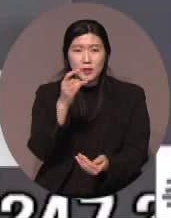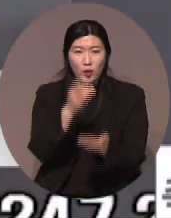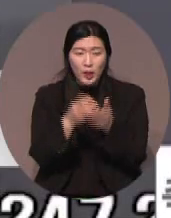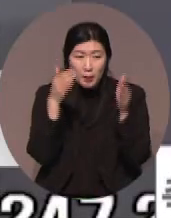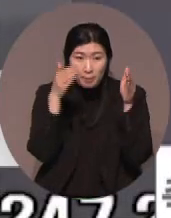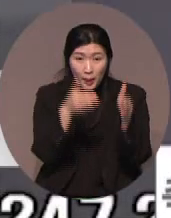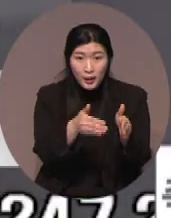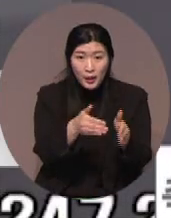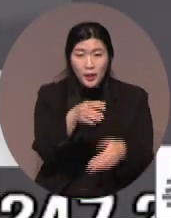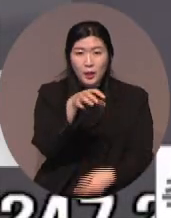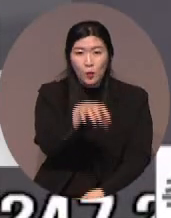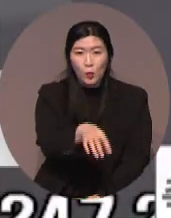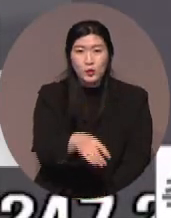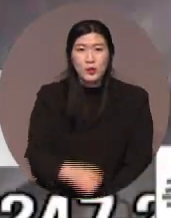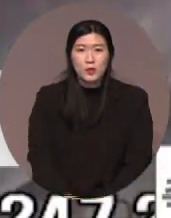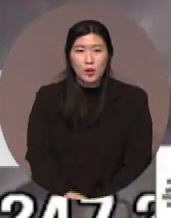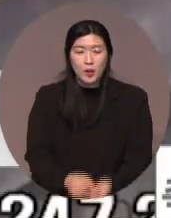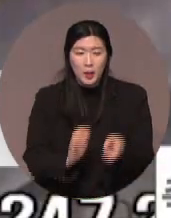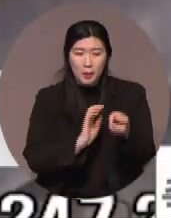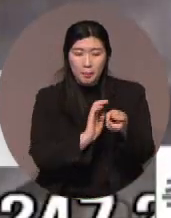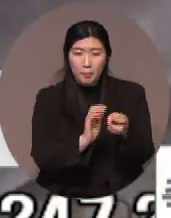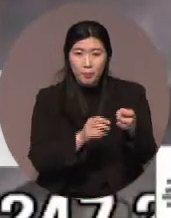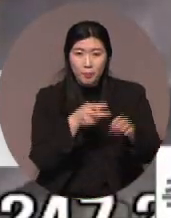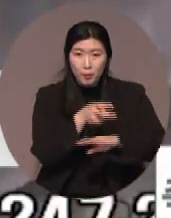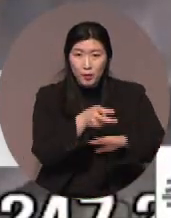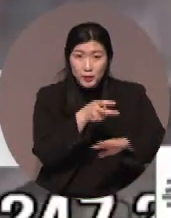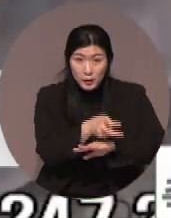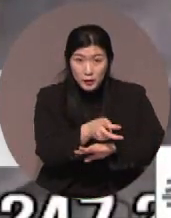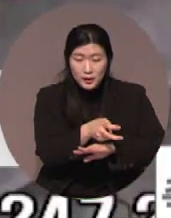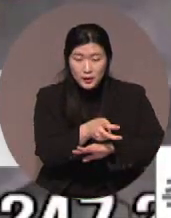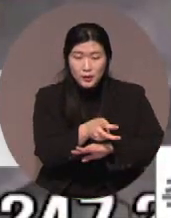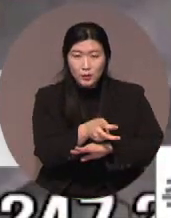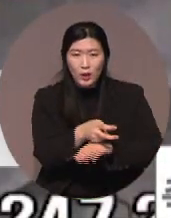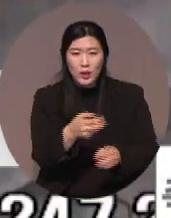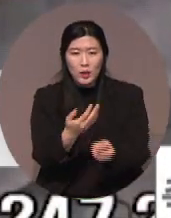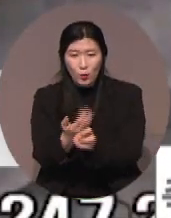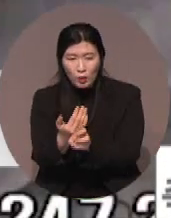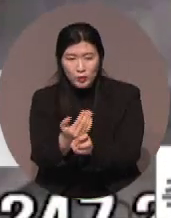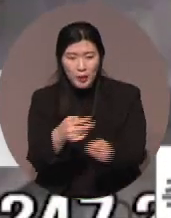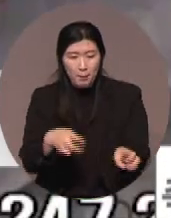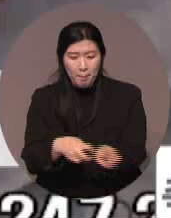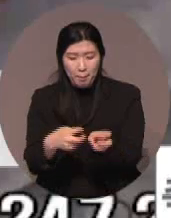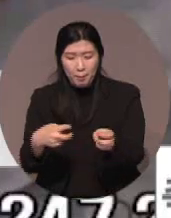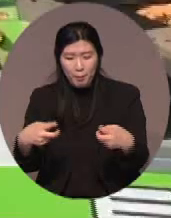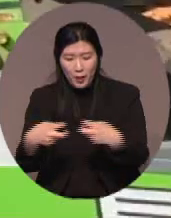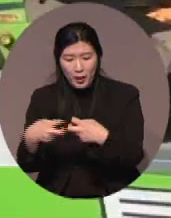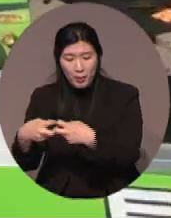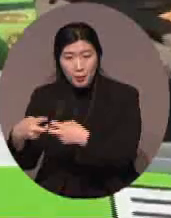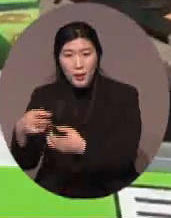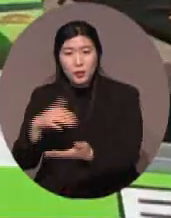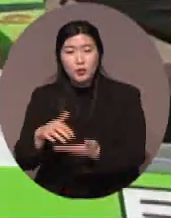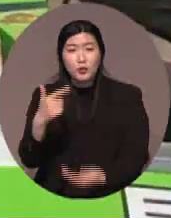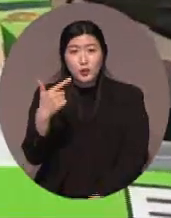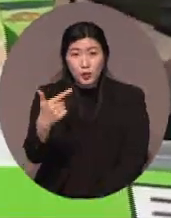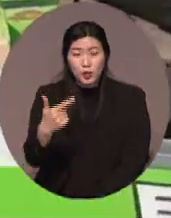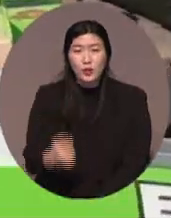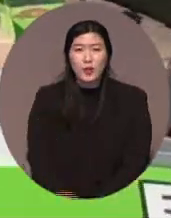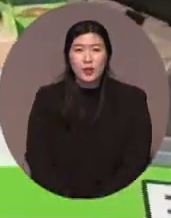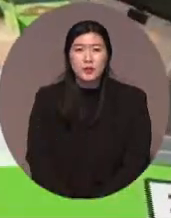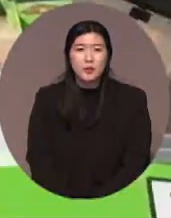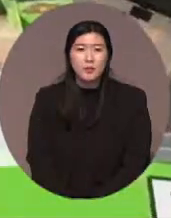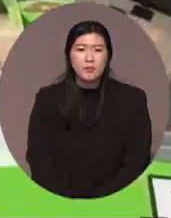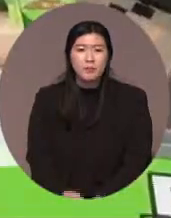정우터널 인근에서 관광버스 적대와 고속버스 화물차 등 차량 6대가 추돌해 화물차 기사가